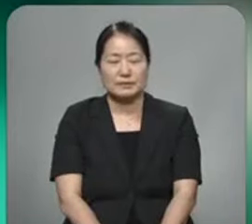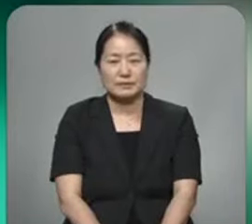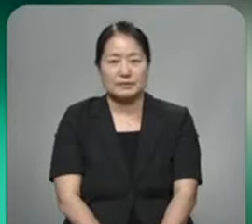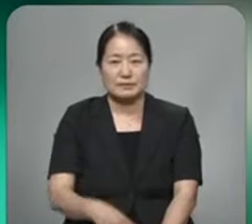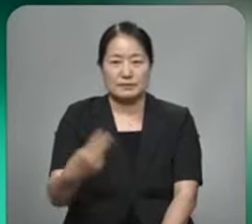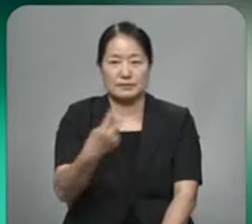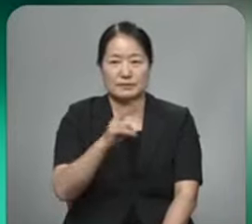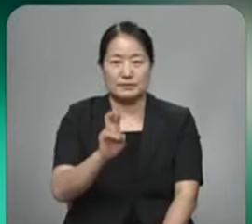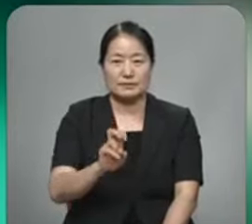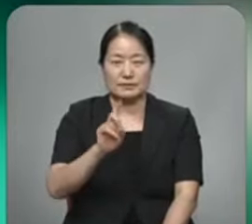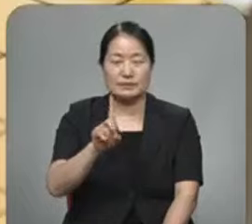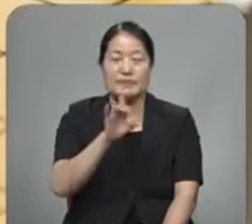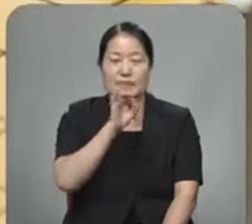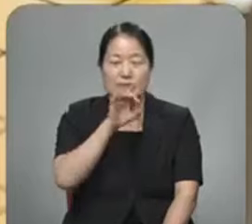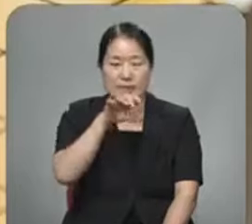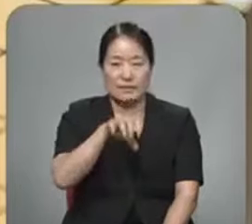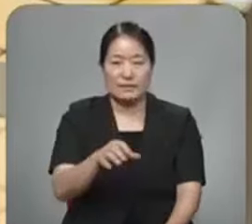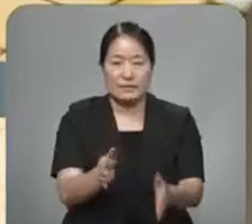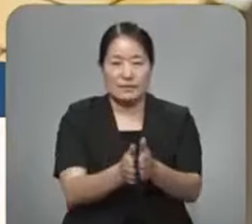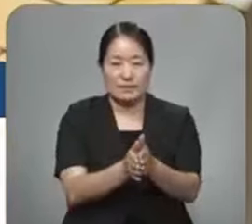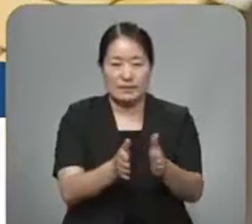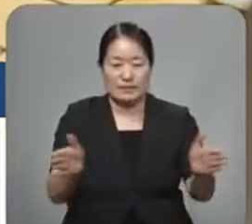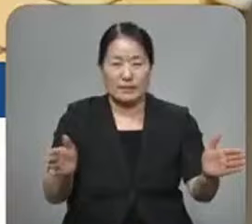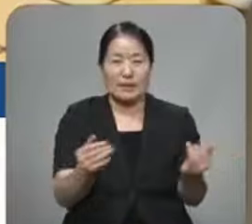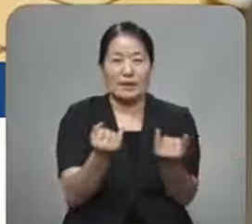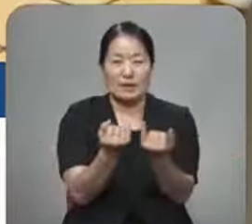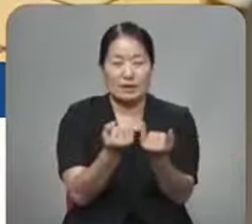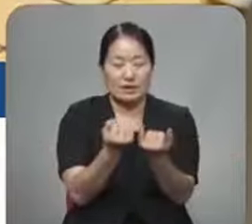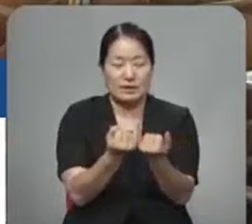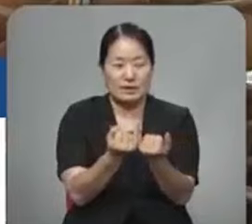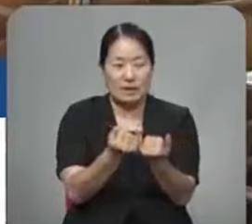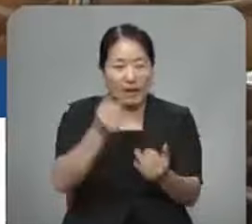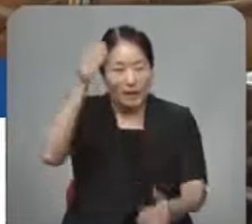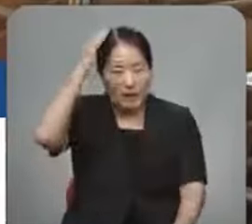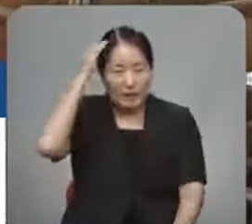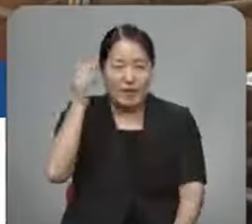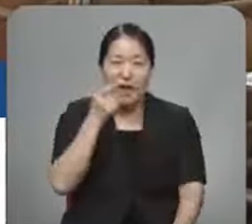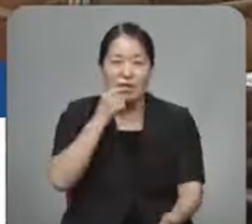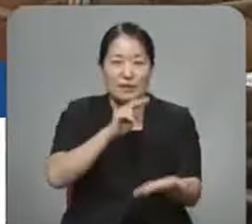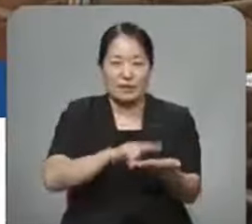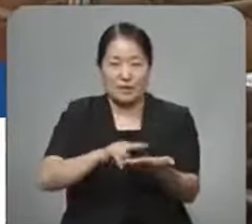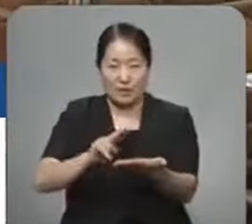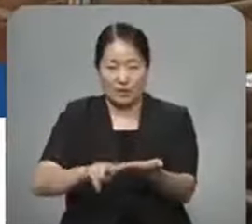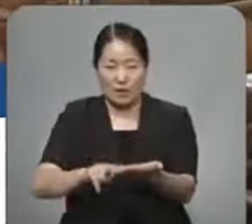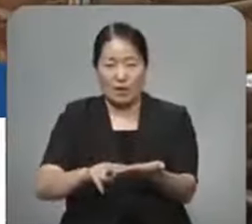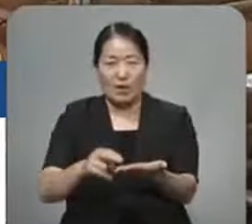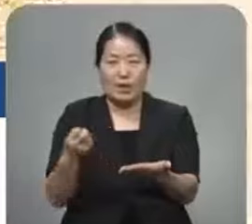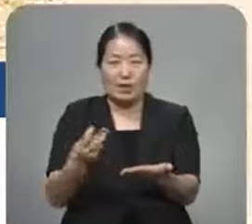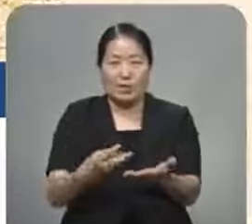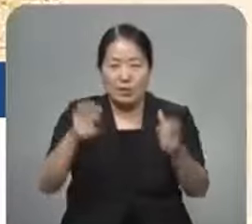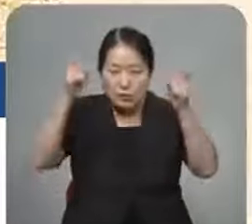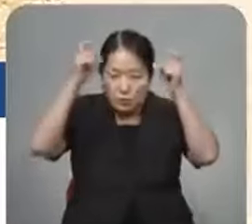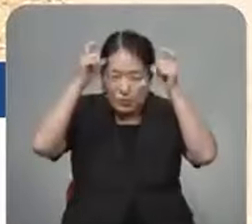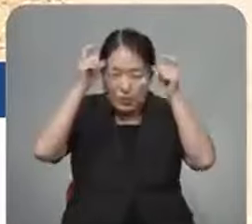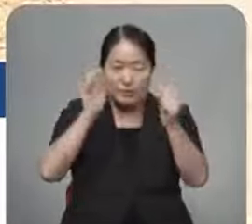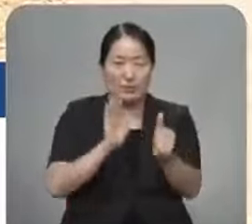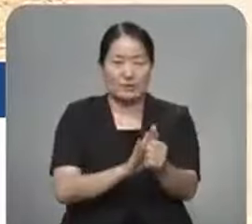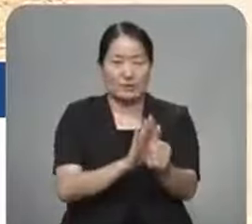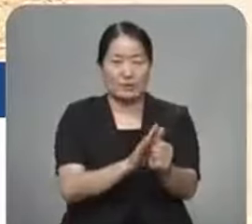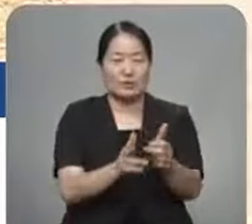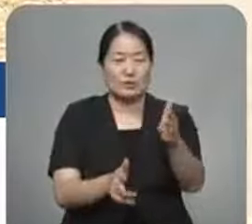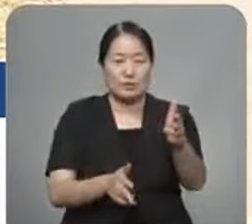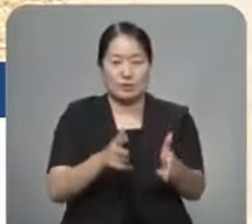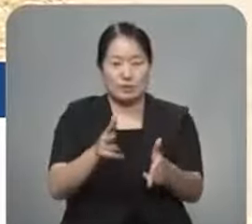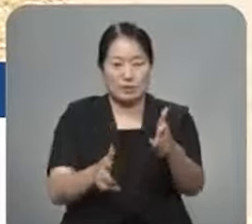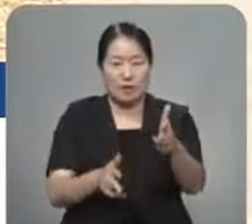2021년 강릉에서 시작된 설배 여자 바둑대회 같은해 추진된 고품질 축산물 생산 지원